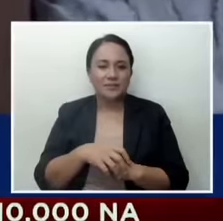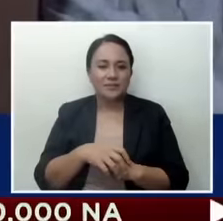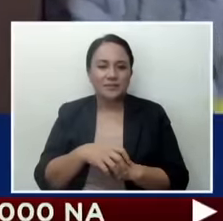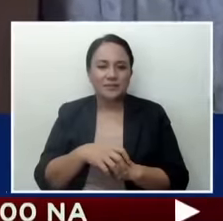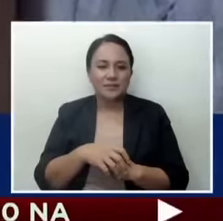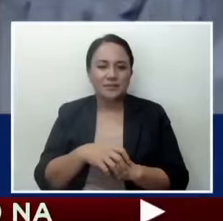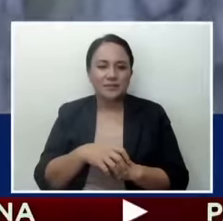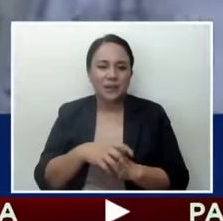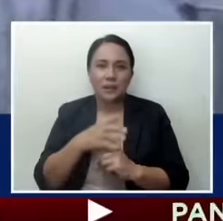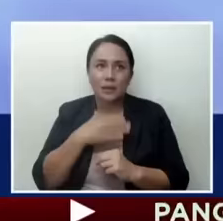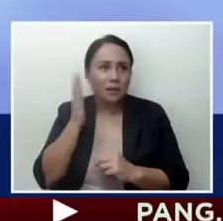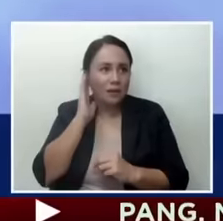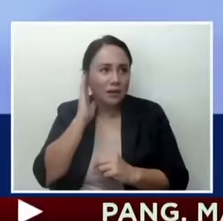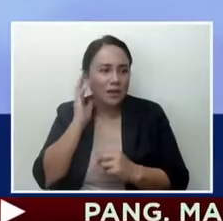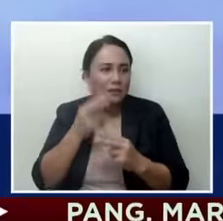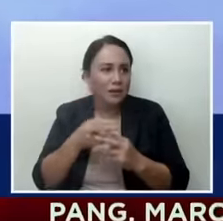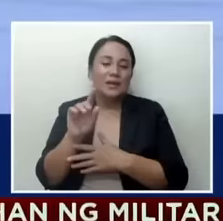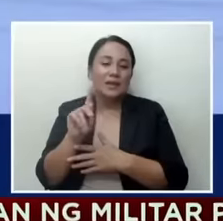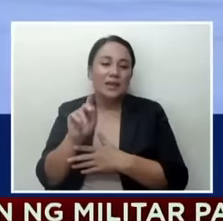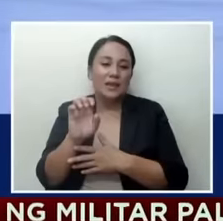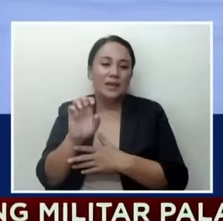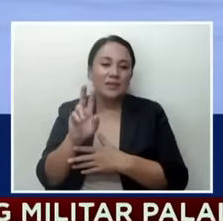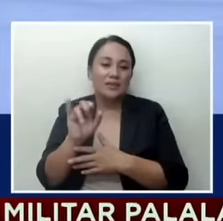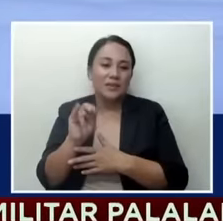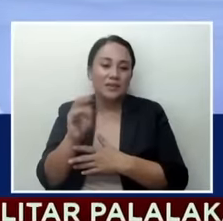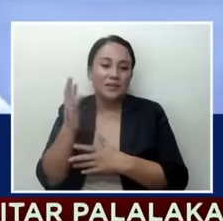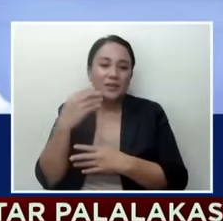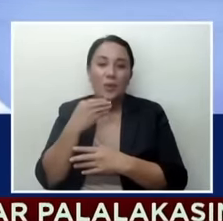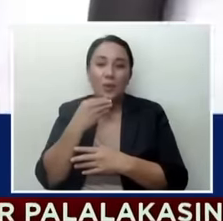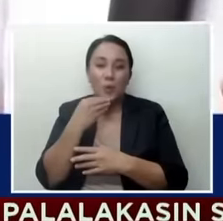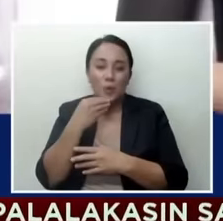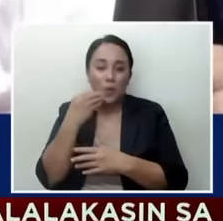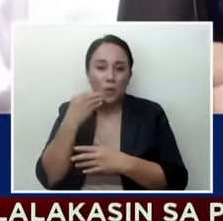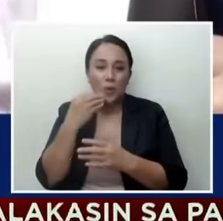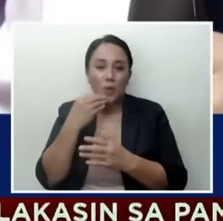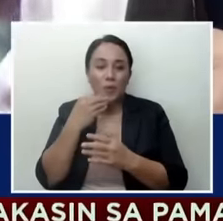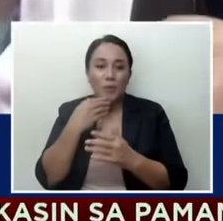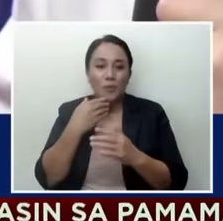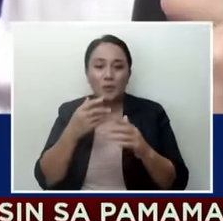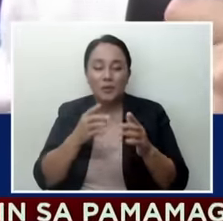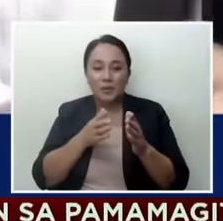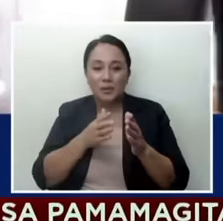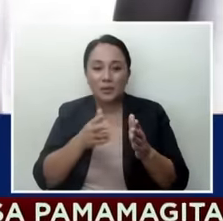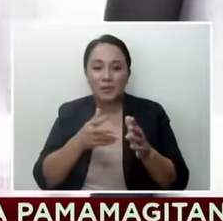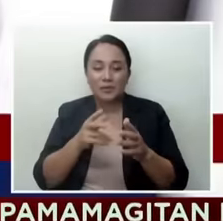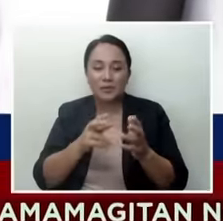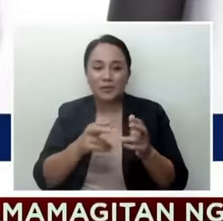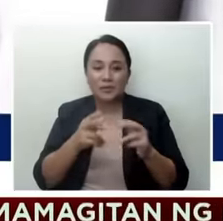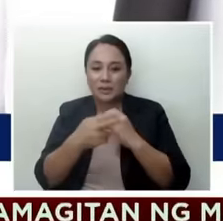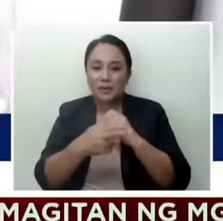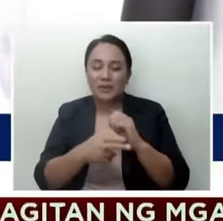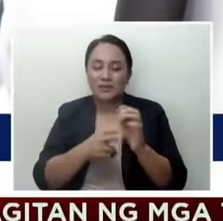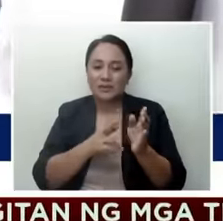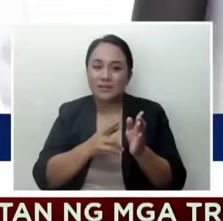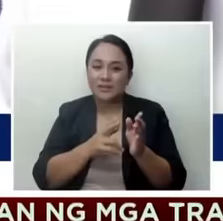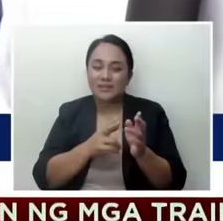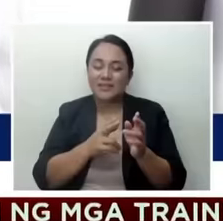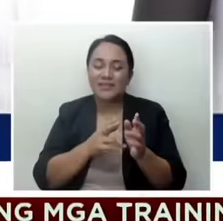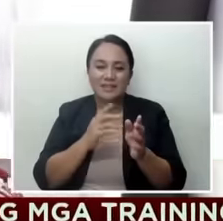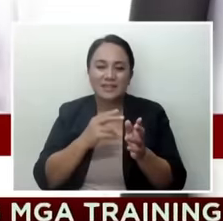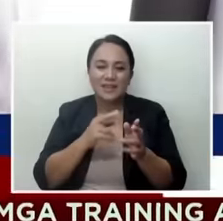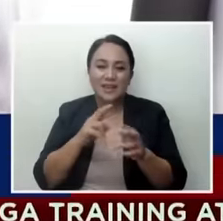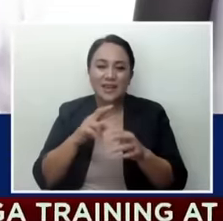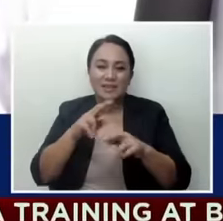Si Azon! Nagumanap bilang Azon sa Home Along Dariles. Kaibigan ko lahat yung, nakasama ko lahat